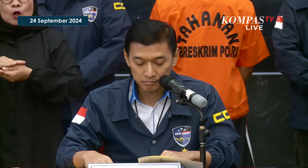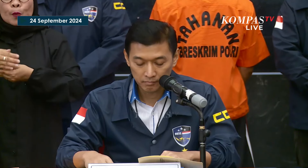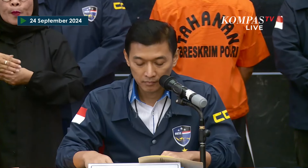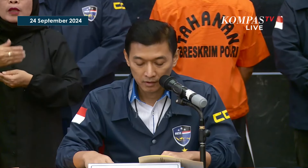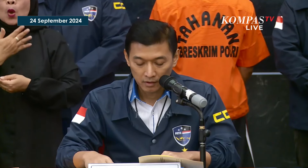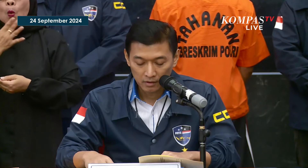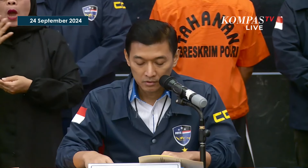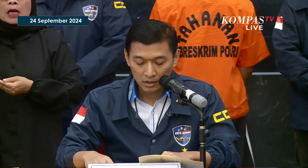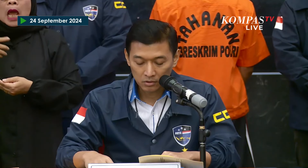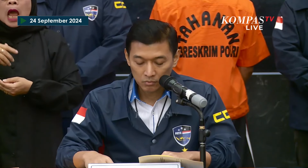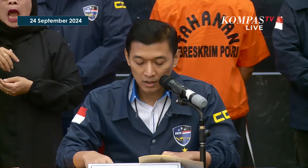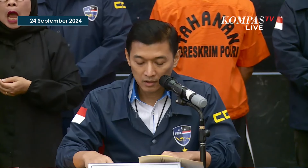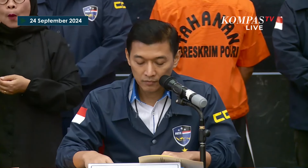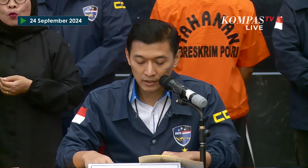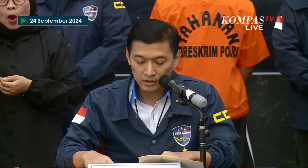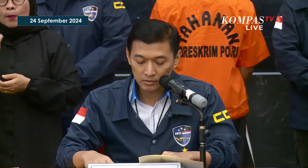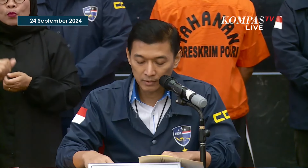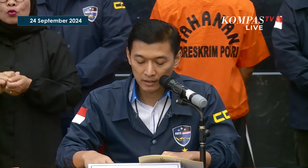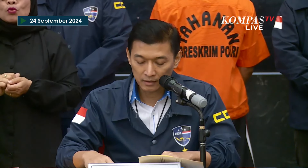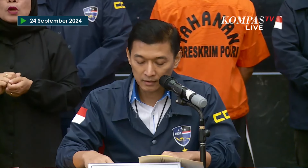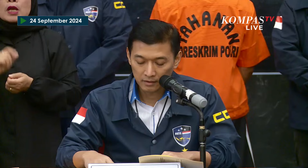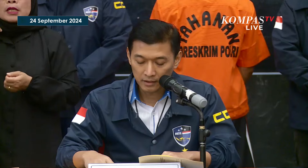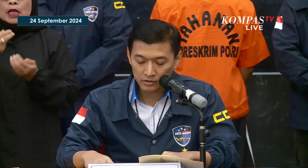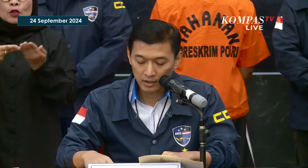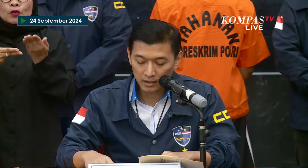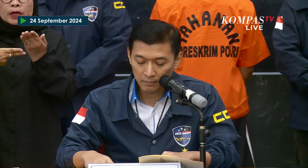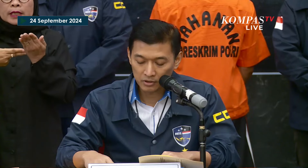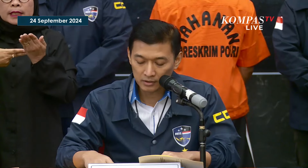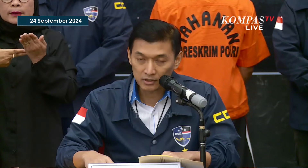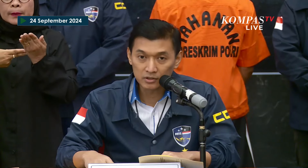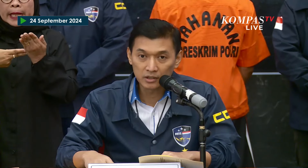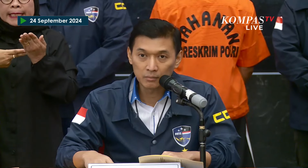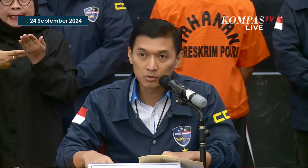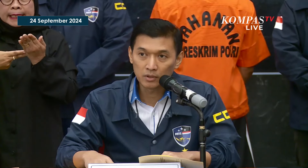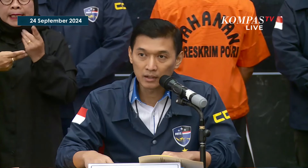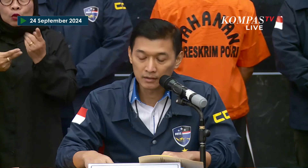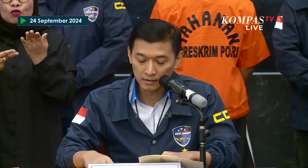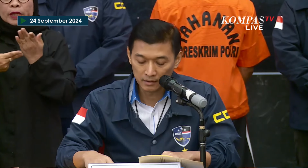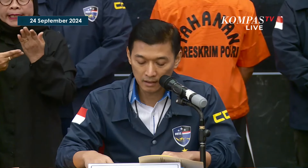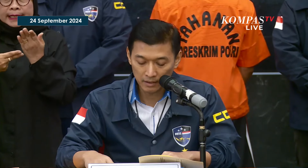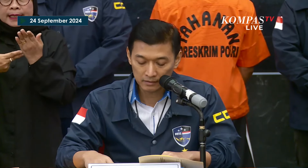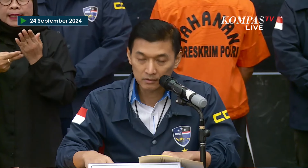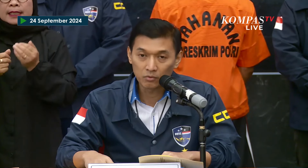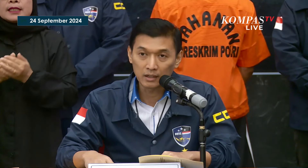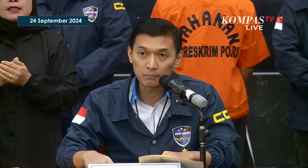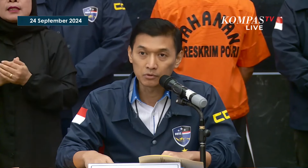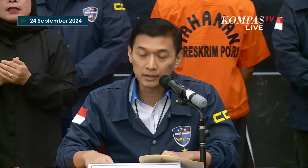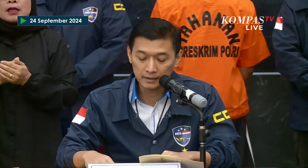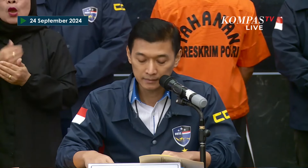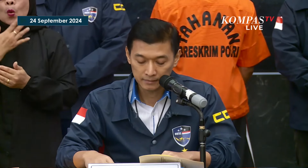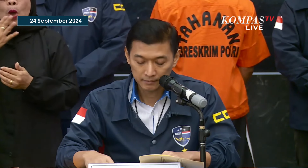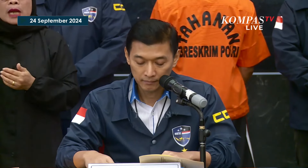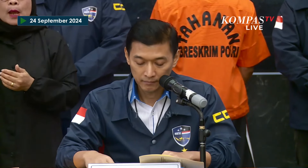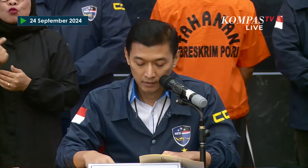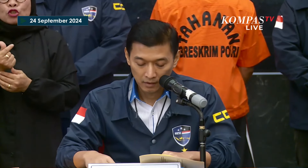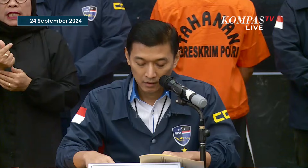abu-abu, satu buah flash disk merek Lexar kapasitas 32 GB warna